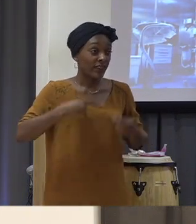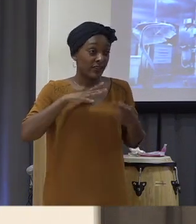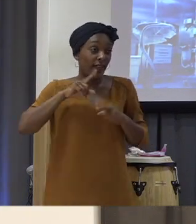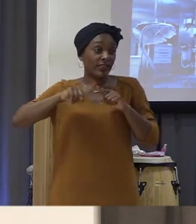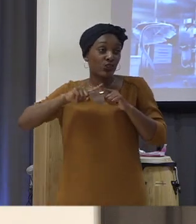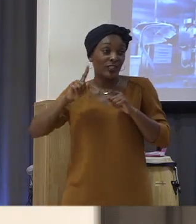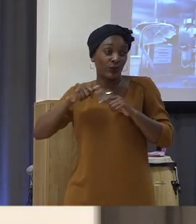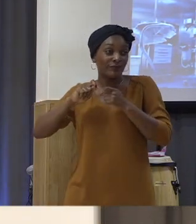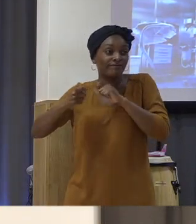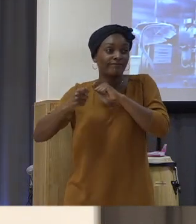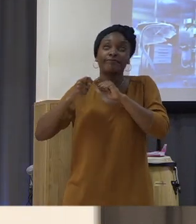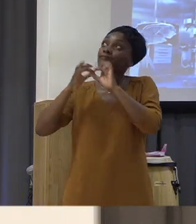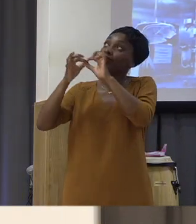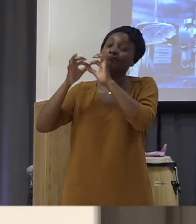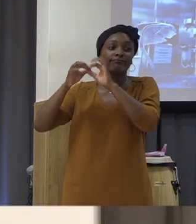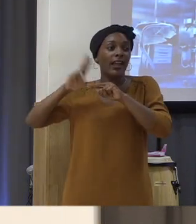une relation qui n'a